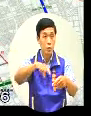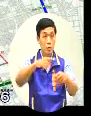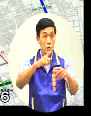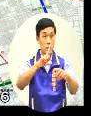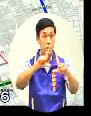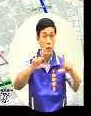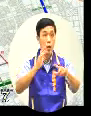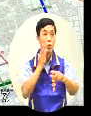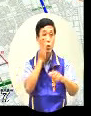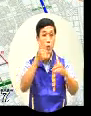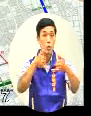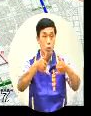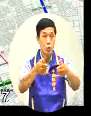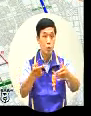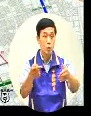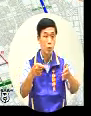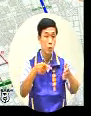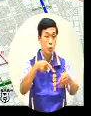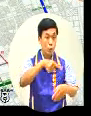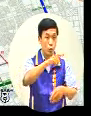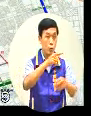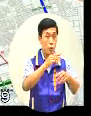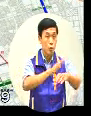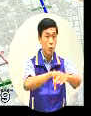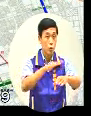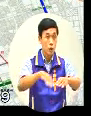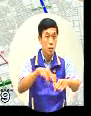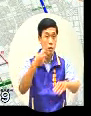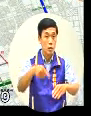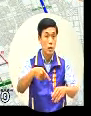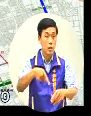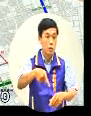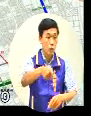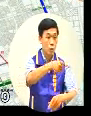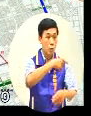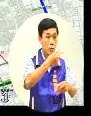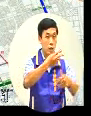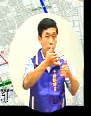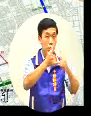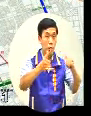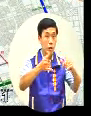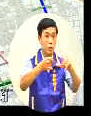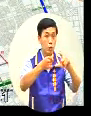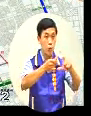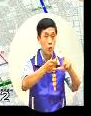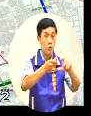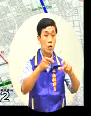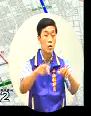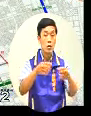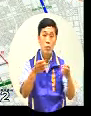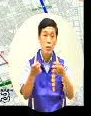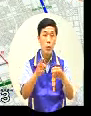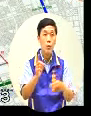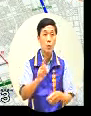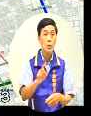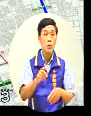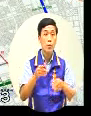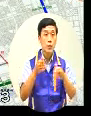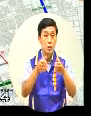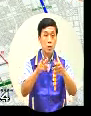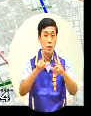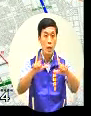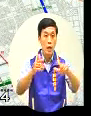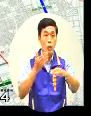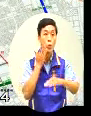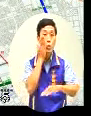左营到我们的三民区过来。那这个区块我们特别要讨论的就是在经过大顺路